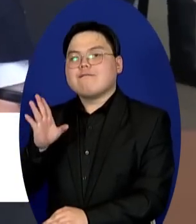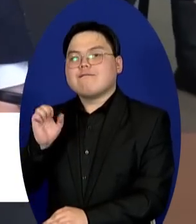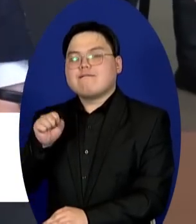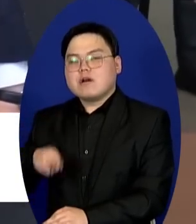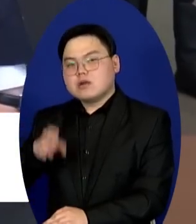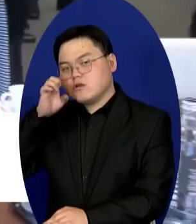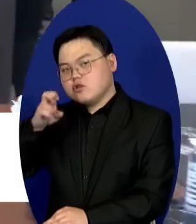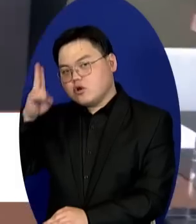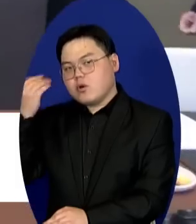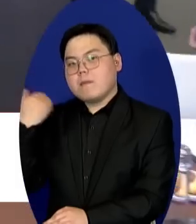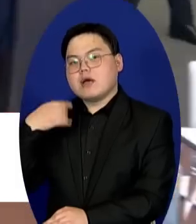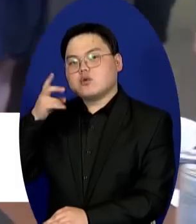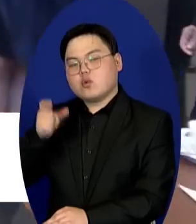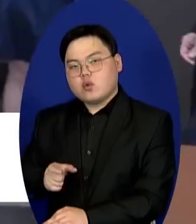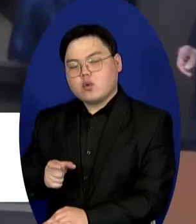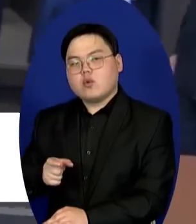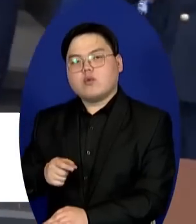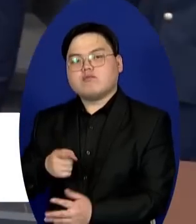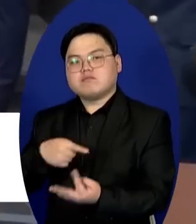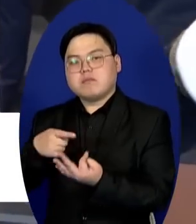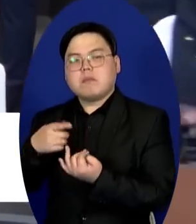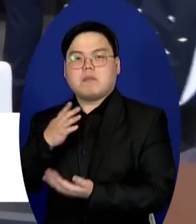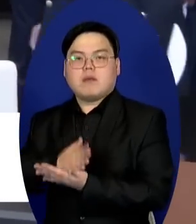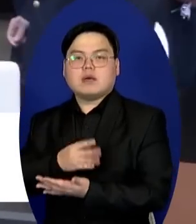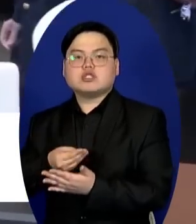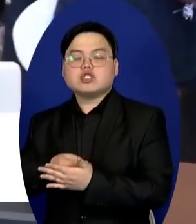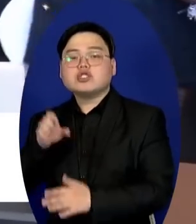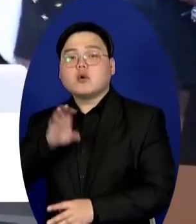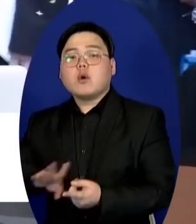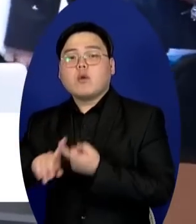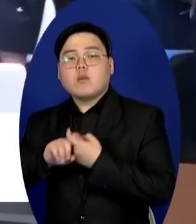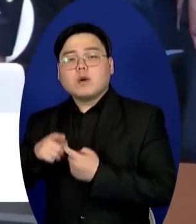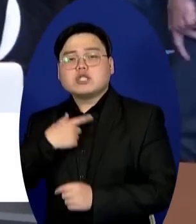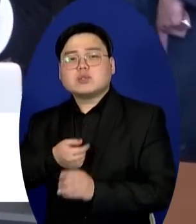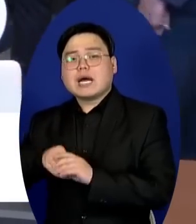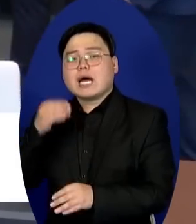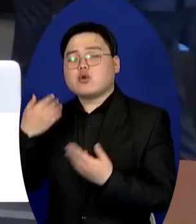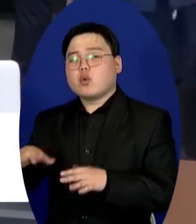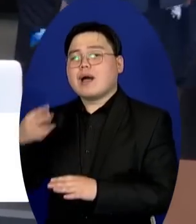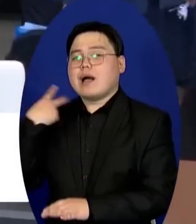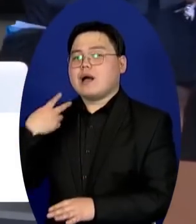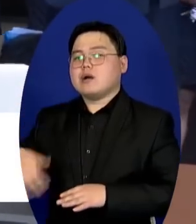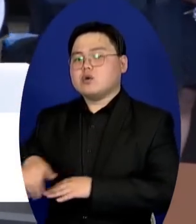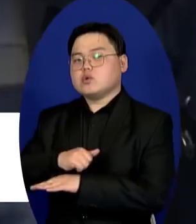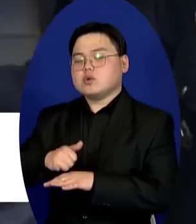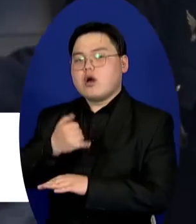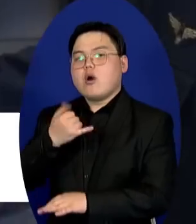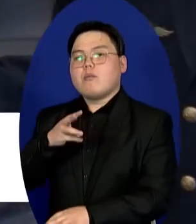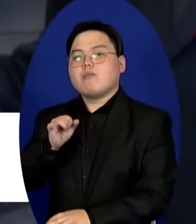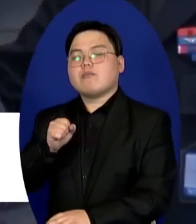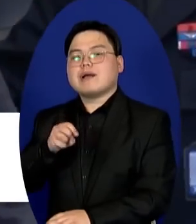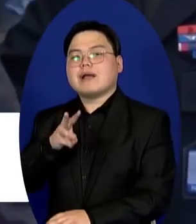ерөнхийлөгч Асан Колинда Грабер Китарович нар багтжээ. Харин Европын холбооны гишүүнчлэлээс гарсан Их Британаас Умард Атлантын эвслийн